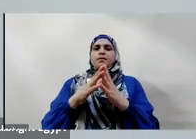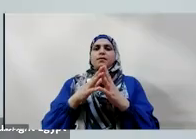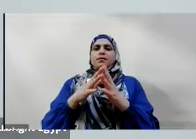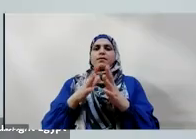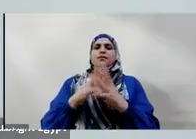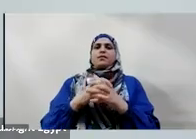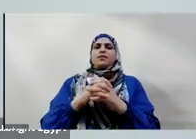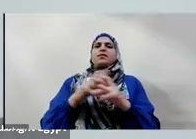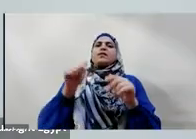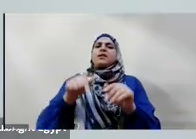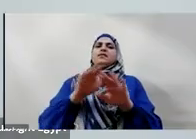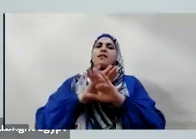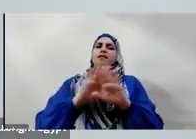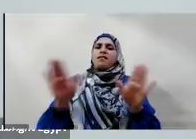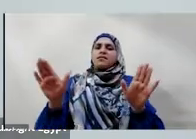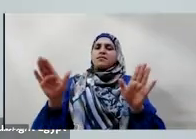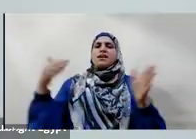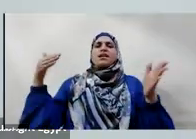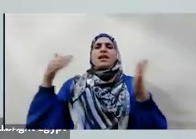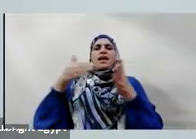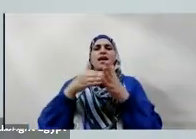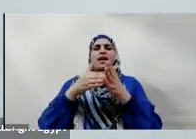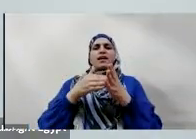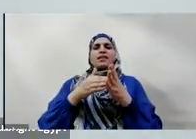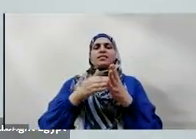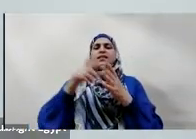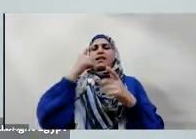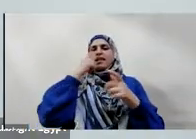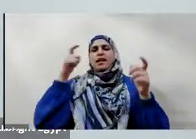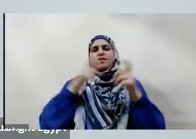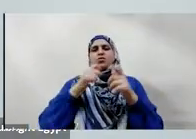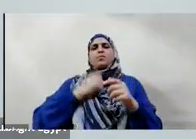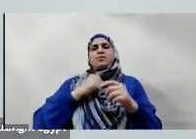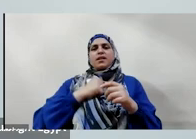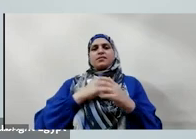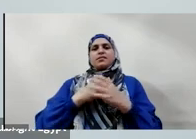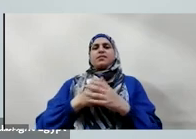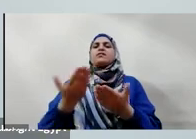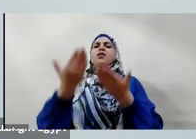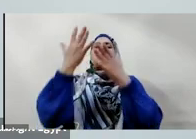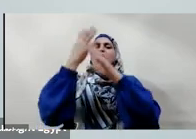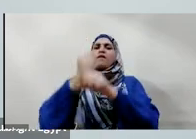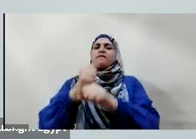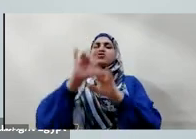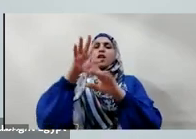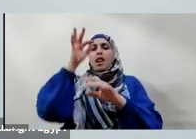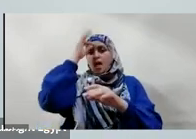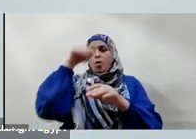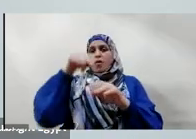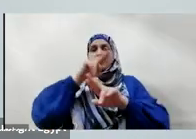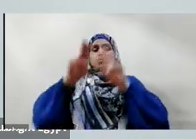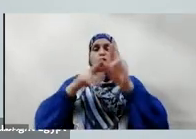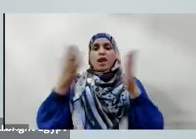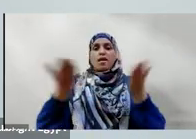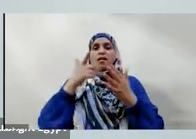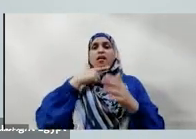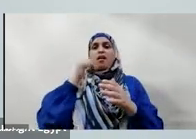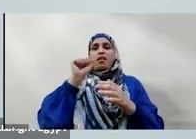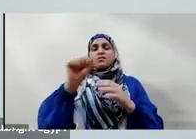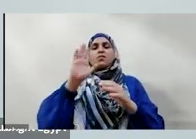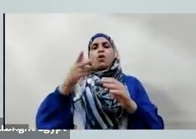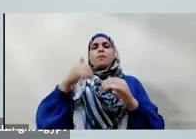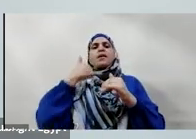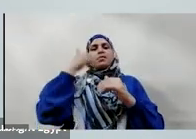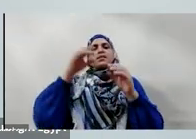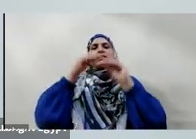كده نكون وصلنا لنهاية الندوة بتاعتنا. بالتوفيق، ولو عندكم أي أسئلة خاصة بالبرنامج تواصلوا مع الهيئة عن